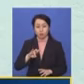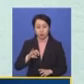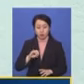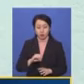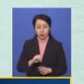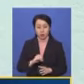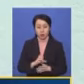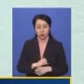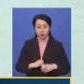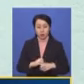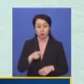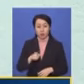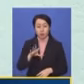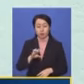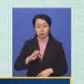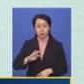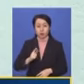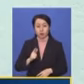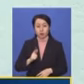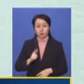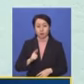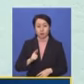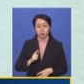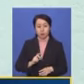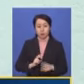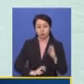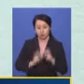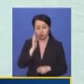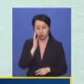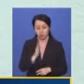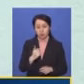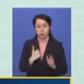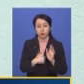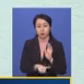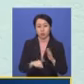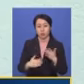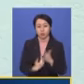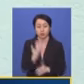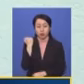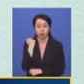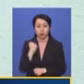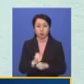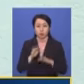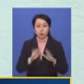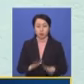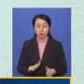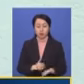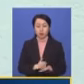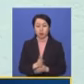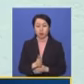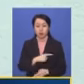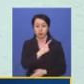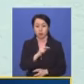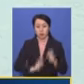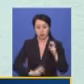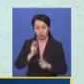инвестиций составит 1,5 миллиарда тенге. На производстве будет создано 60 новых рабочих мест. При выходе на полную мощность